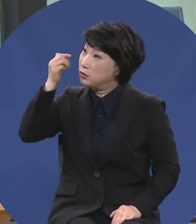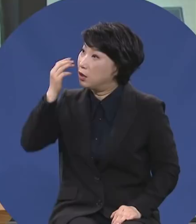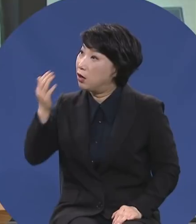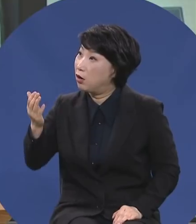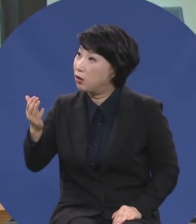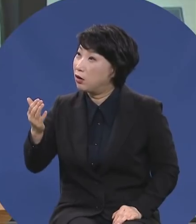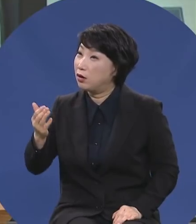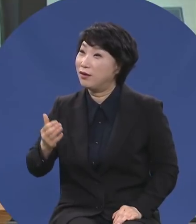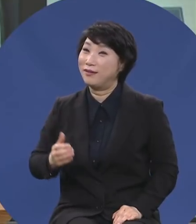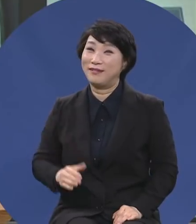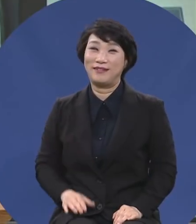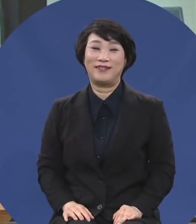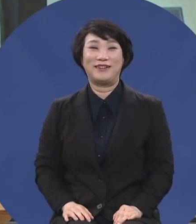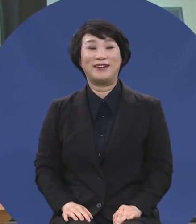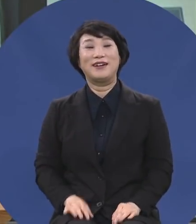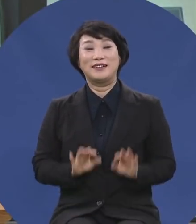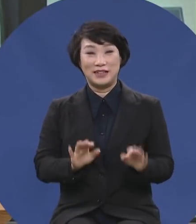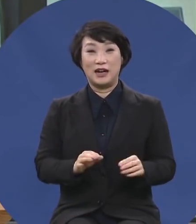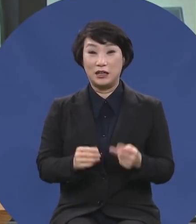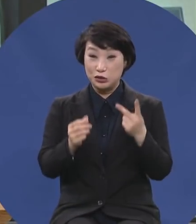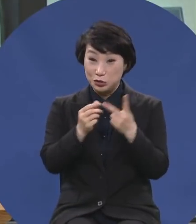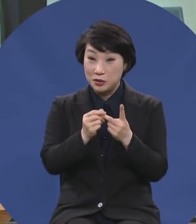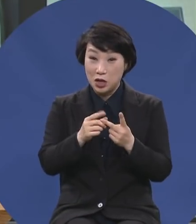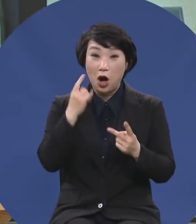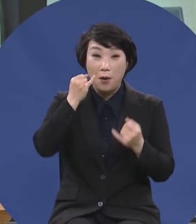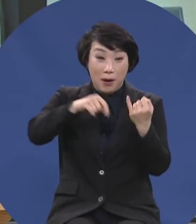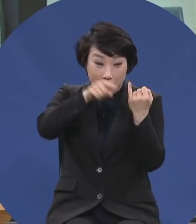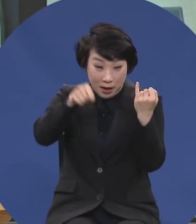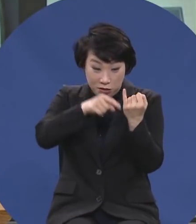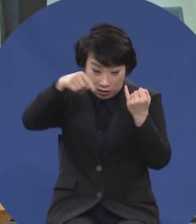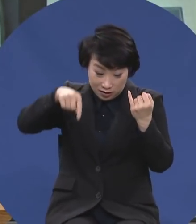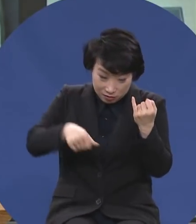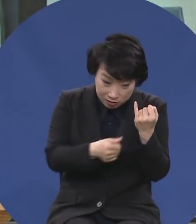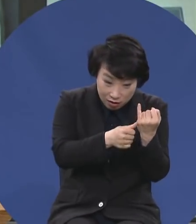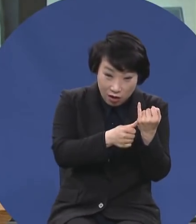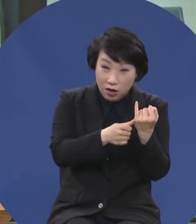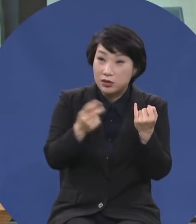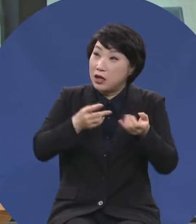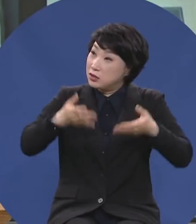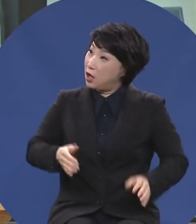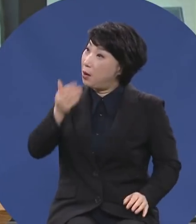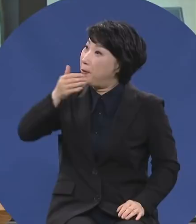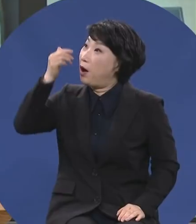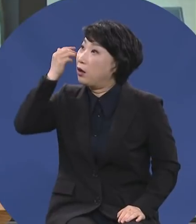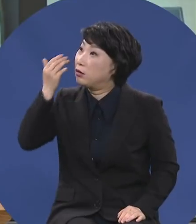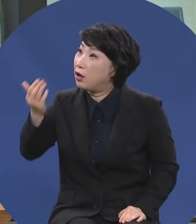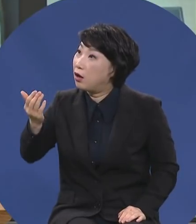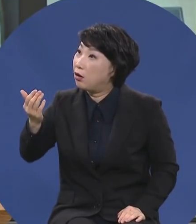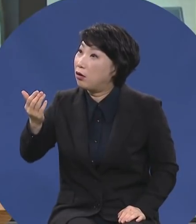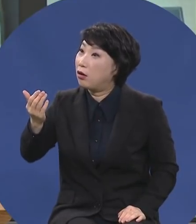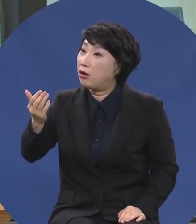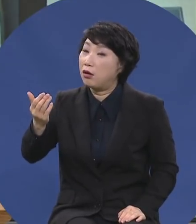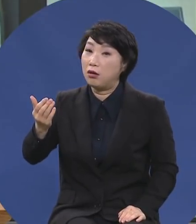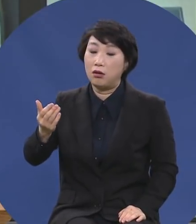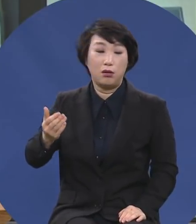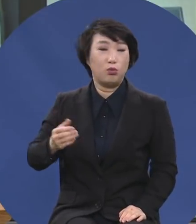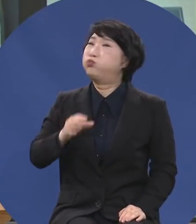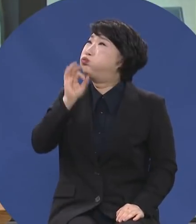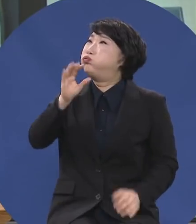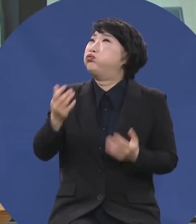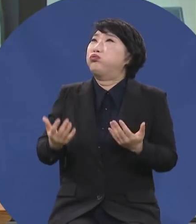있사옵나이까? 두 번째 모태에 들어갔다가 날 수 있습니까? 그거 할 수